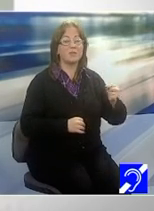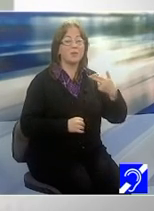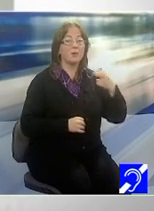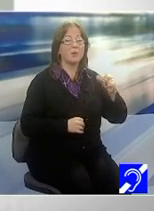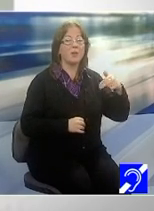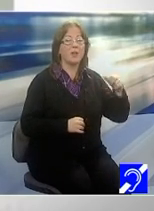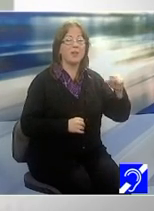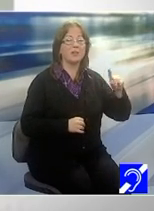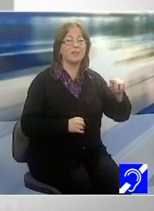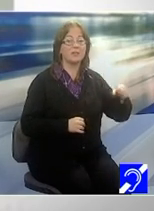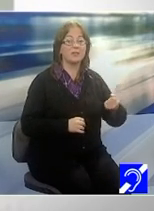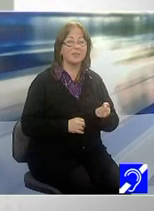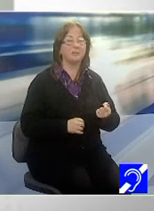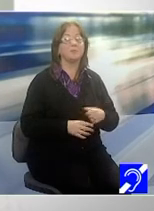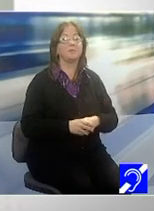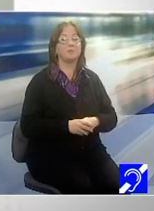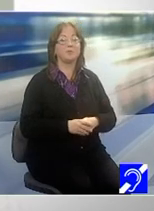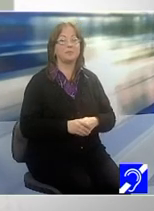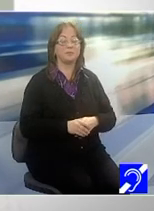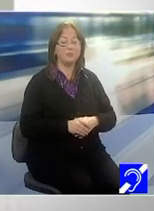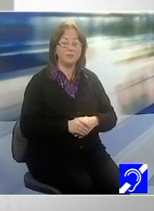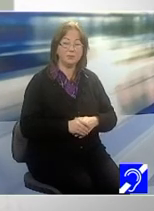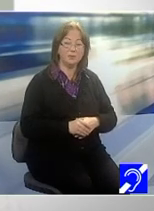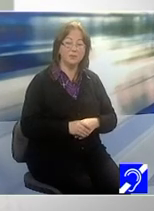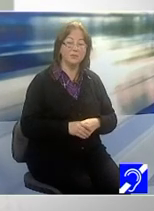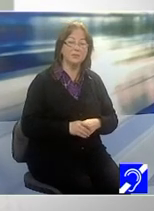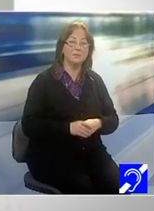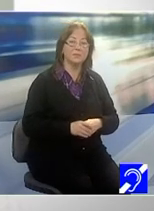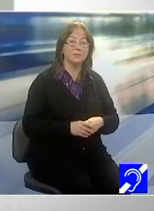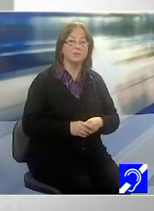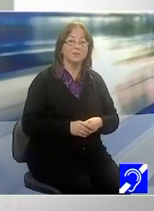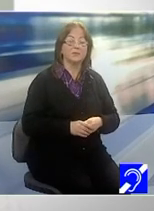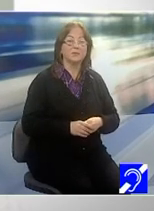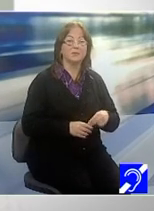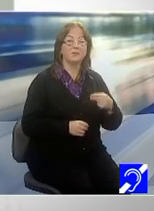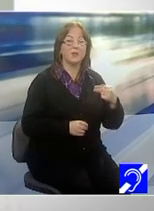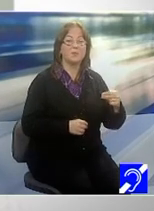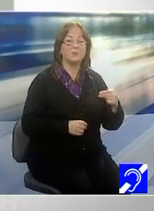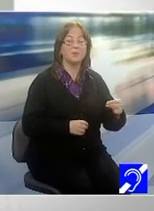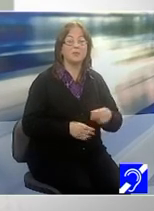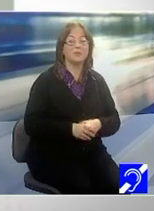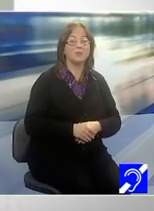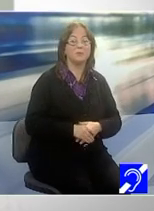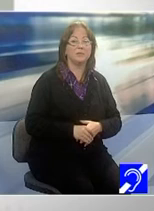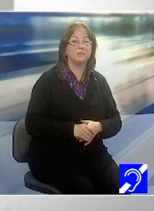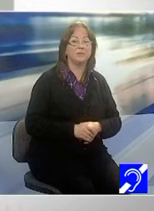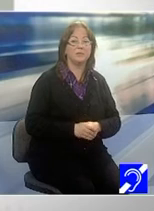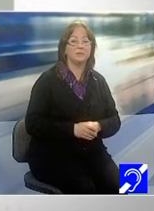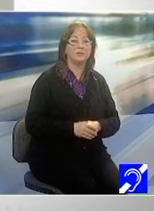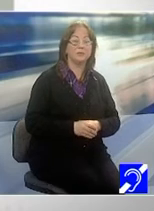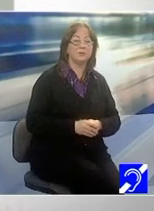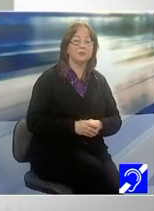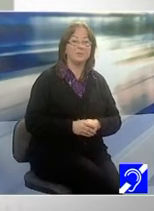guvern pentru investirea membrilor cabinetului Cioloș. Haideți să vedem ce a declarat președintele.